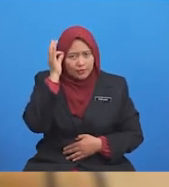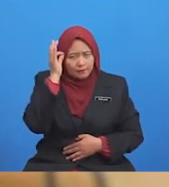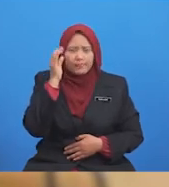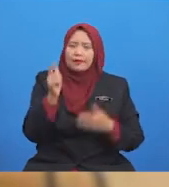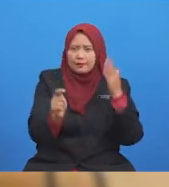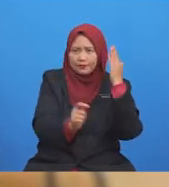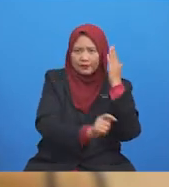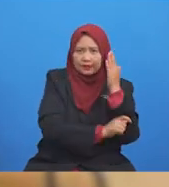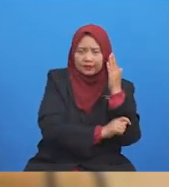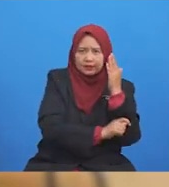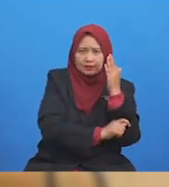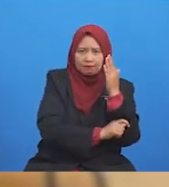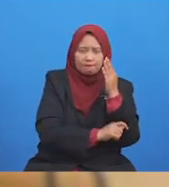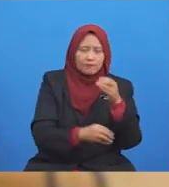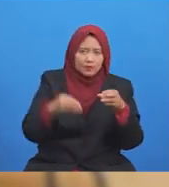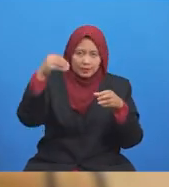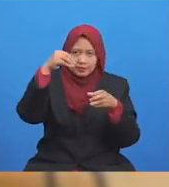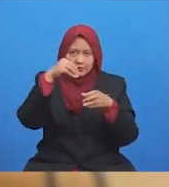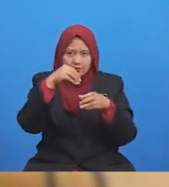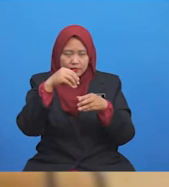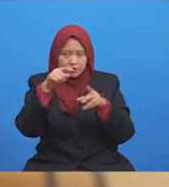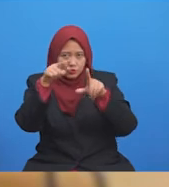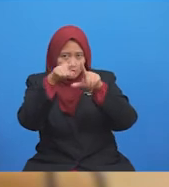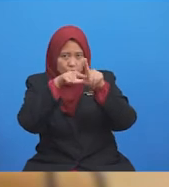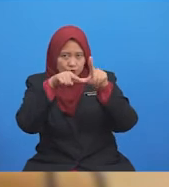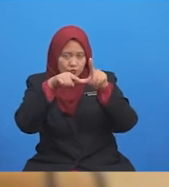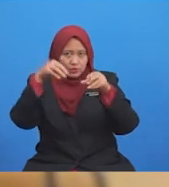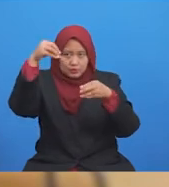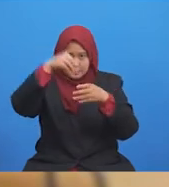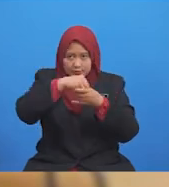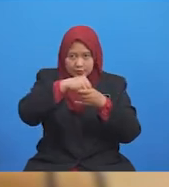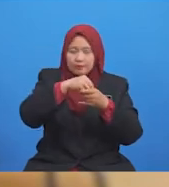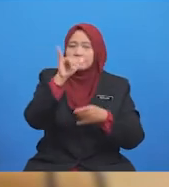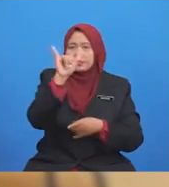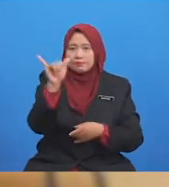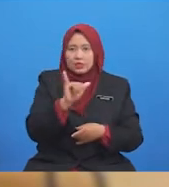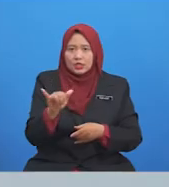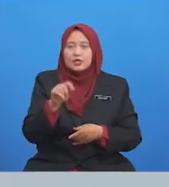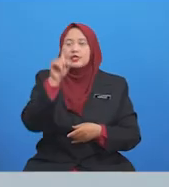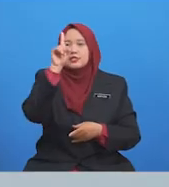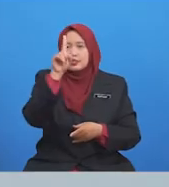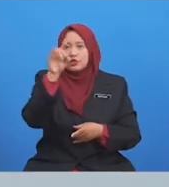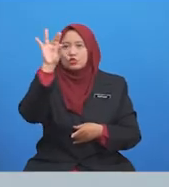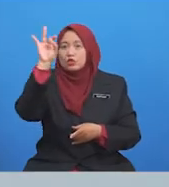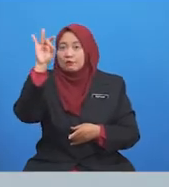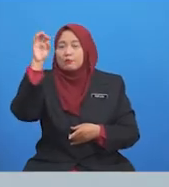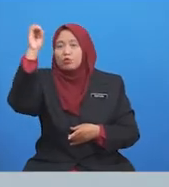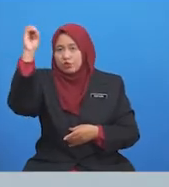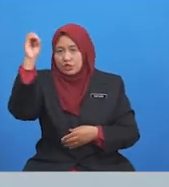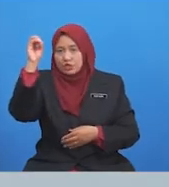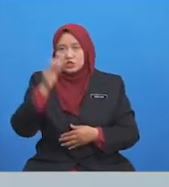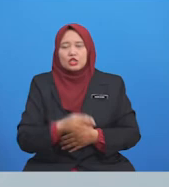hasil tambah sudut pedalaman bertentangan ialah 180 darjah. Oleh